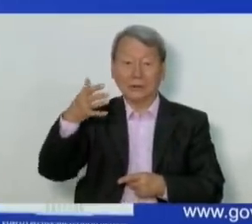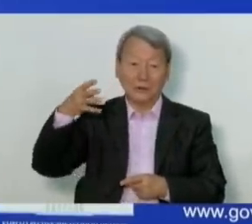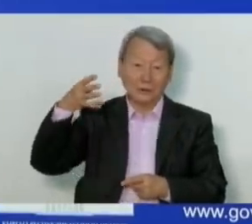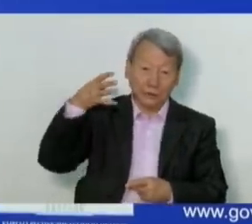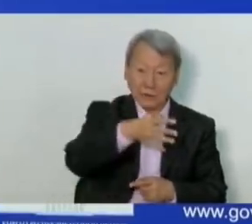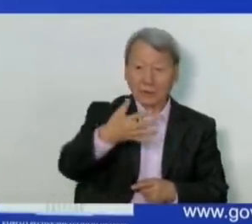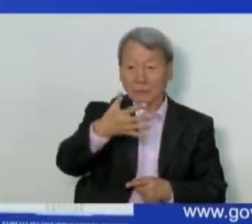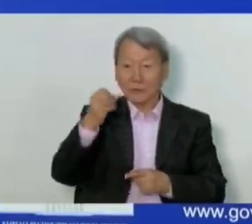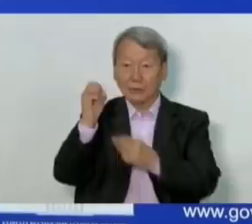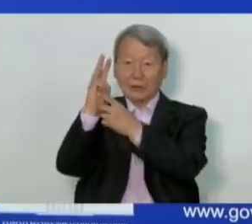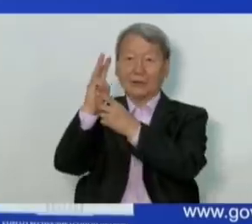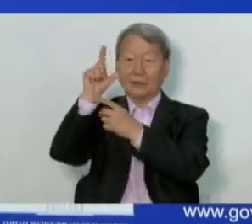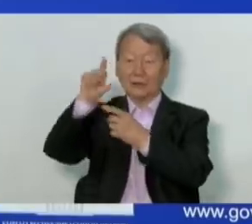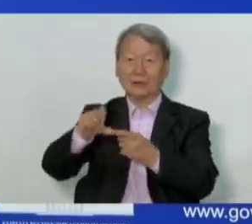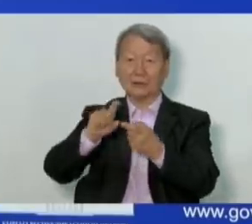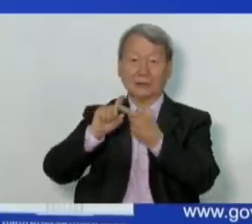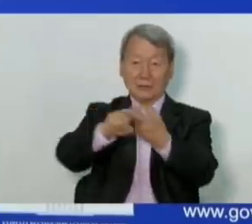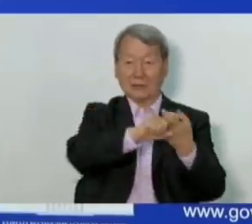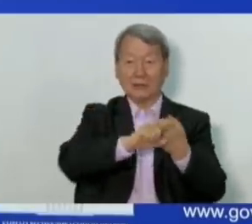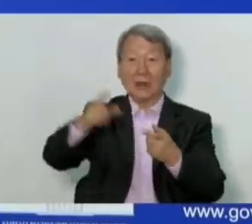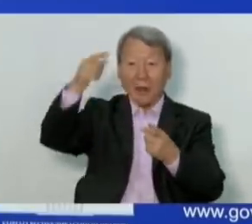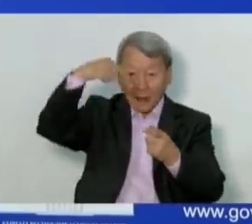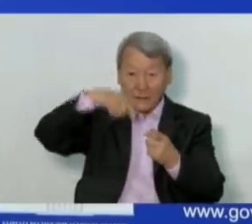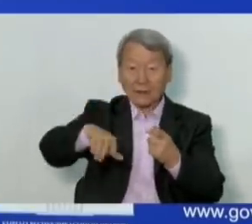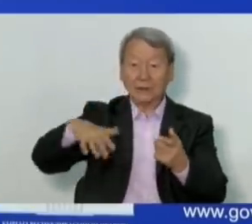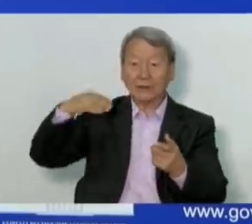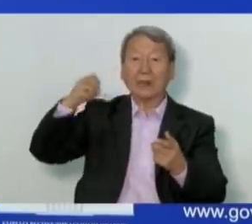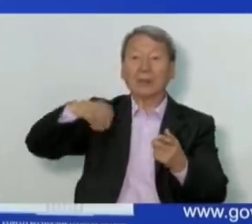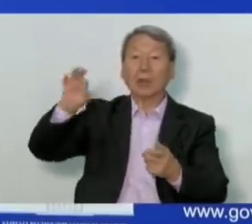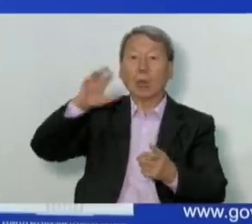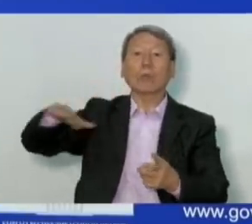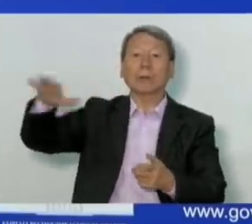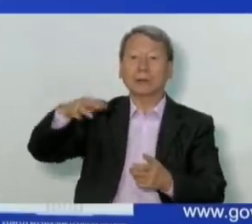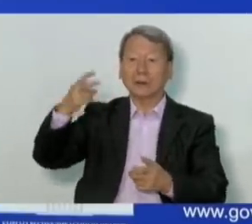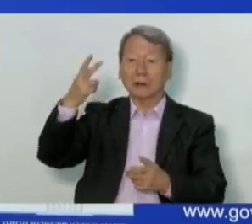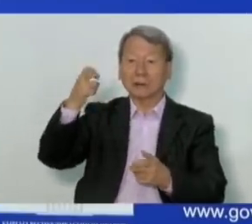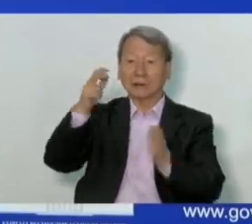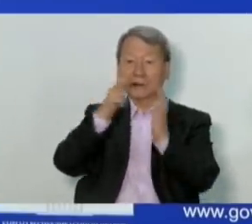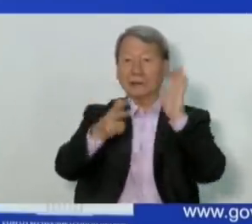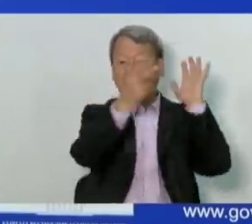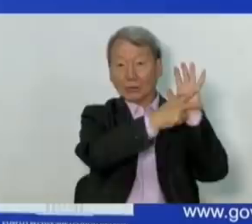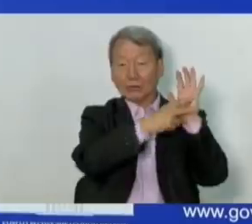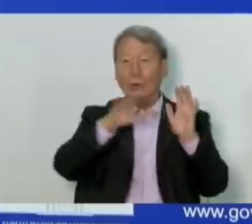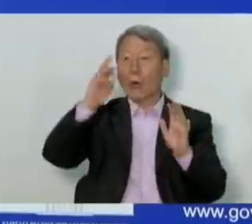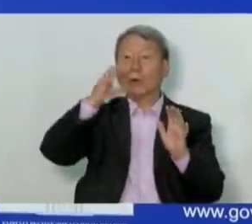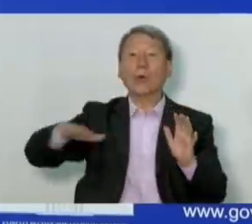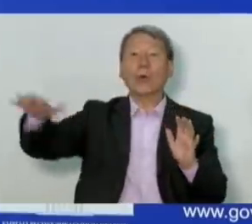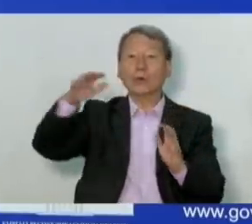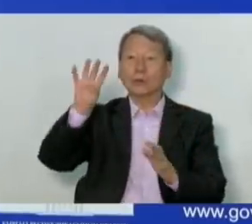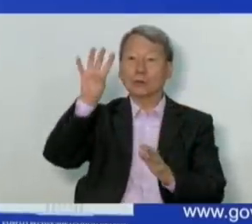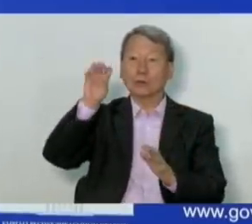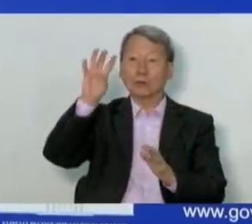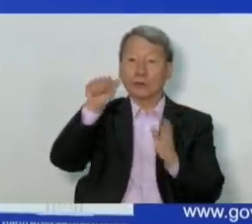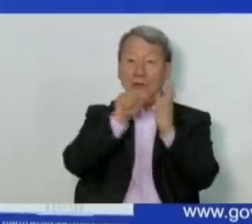түтүзді. Аннычында Чалабат облысында 288, Ош облысында